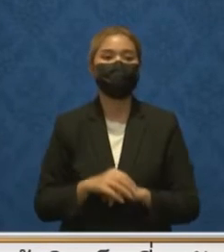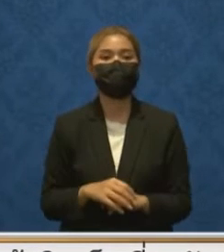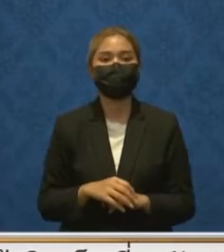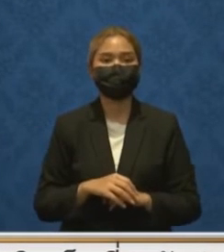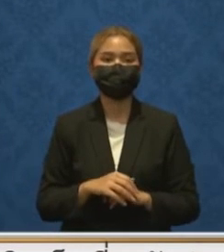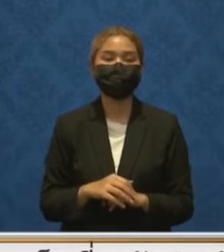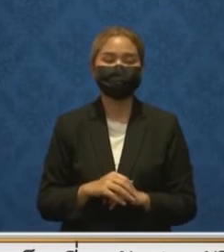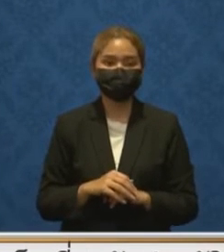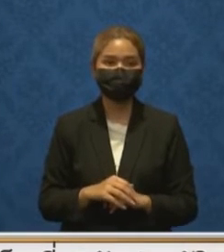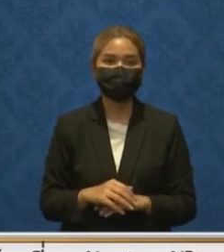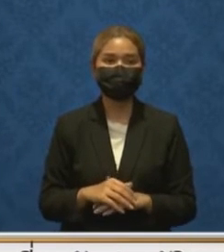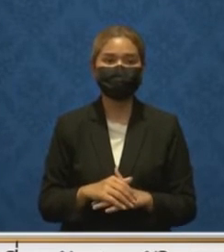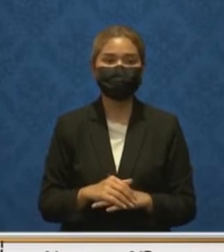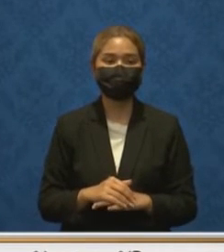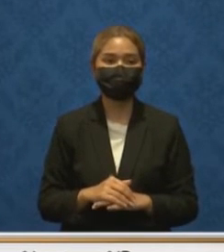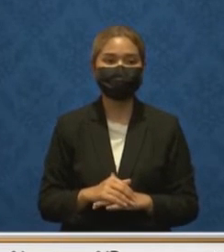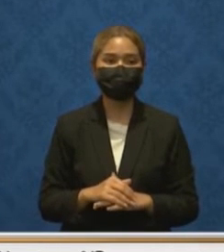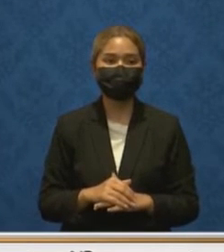Win Model